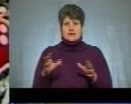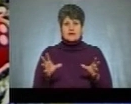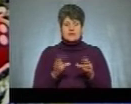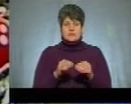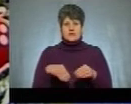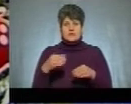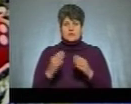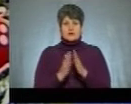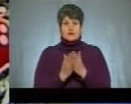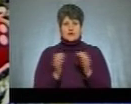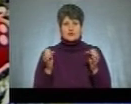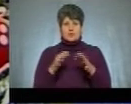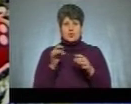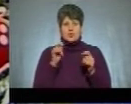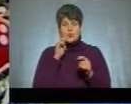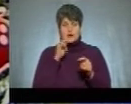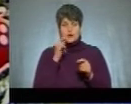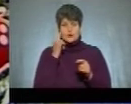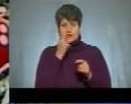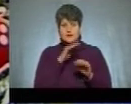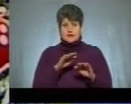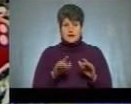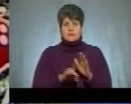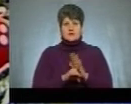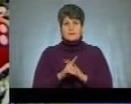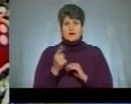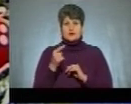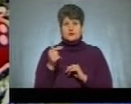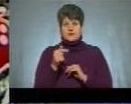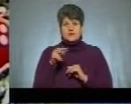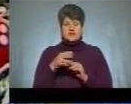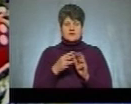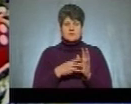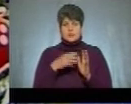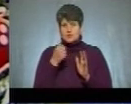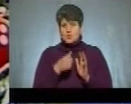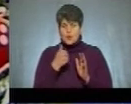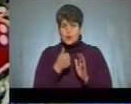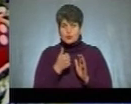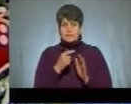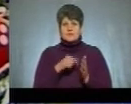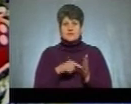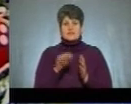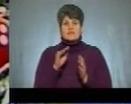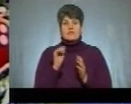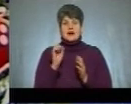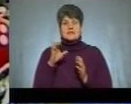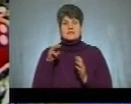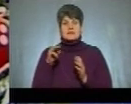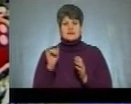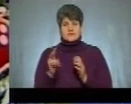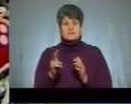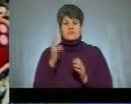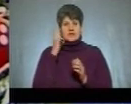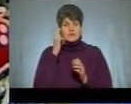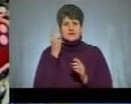передають книгу «Соборна Україна очима дітей», стартувала 1 грудня 2018 року в місті Фастів на Київщині, де 100 років